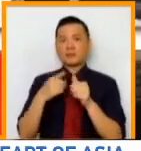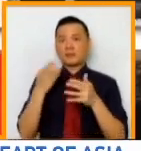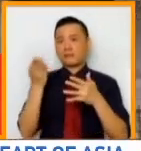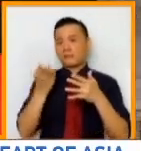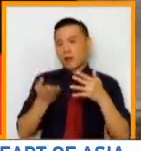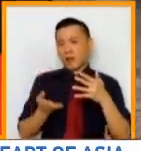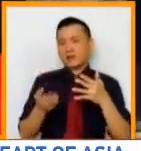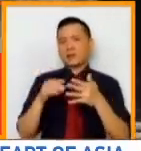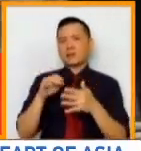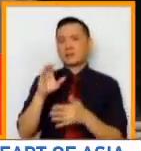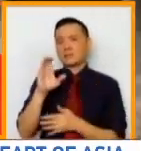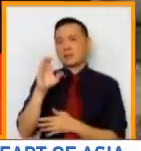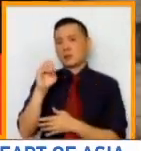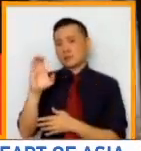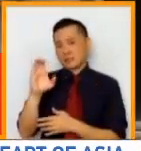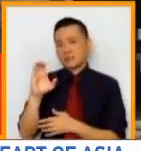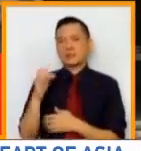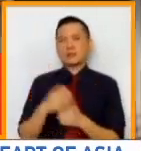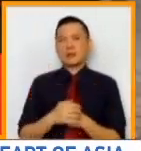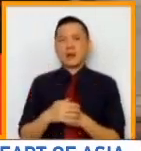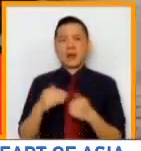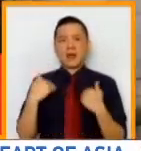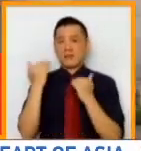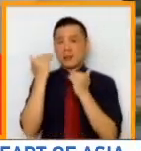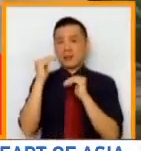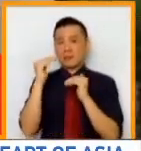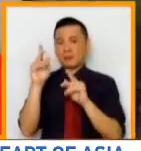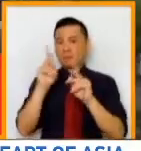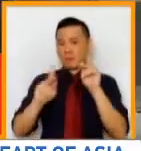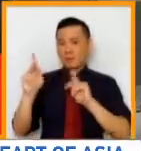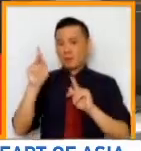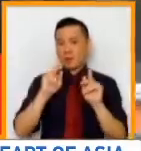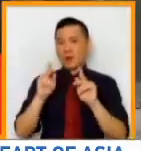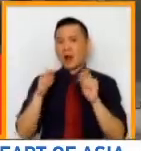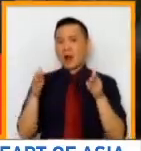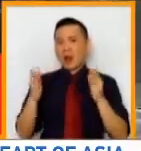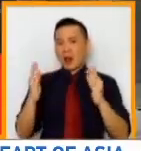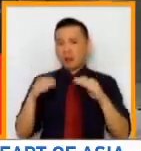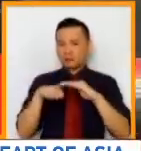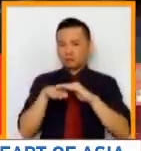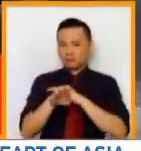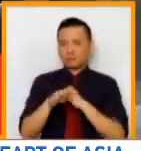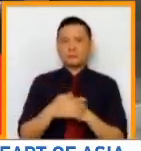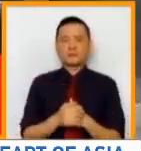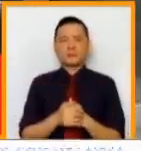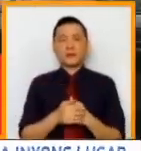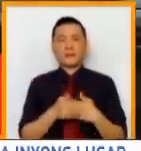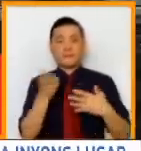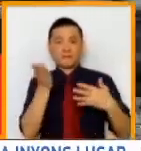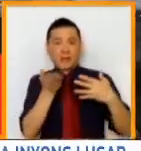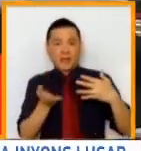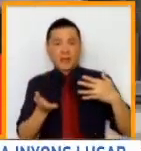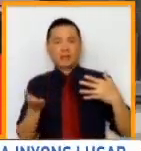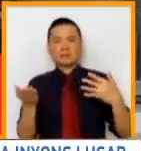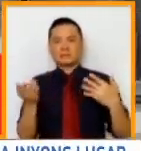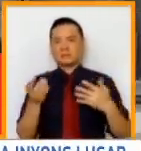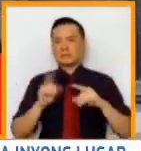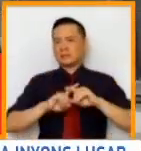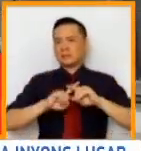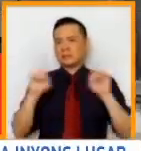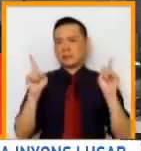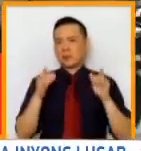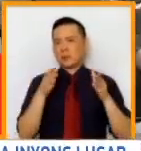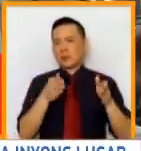pwedeng sumama sa loob ng filing mismo. At yung filing, medyo kakaibang lugar na siya ngayon. Hindi na siya katulad ng dati